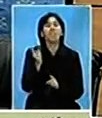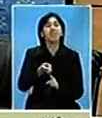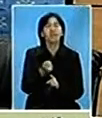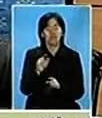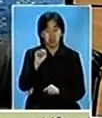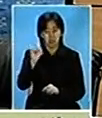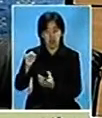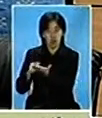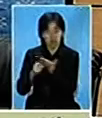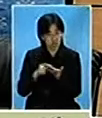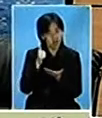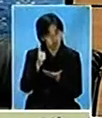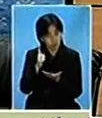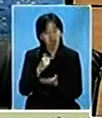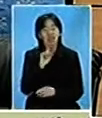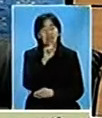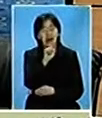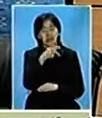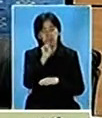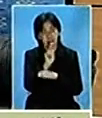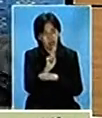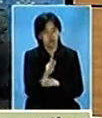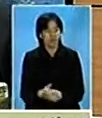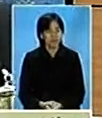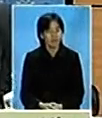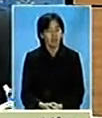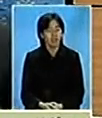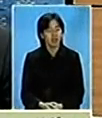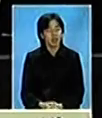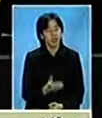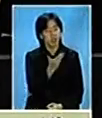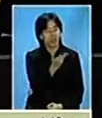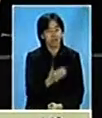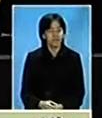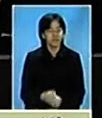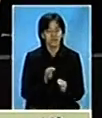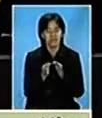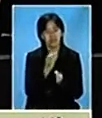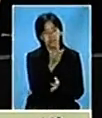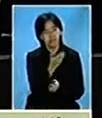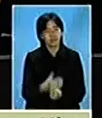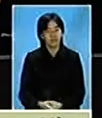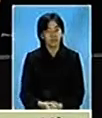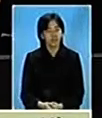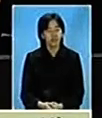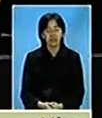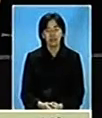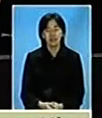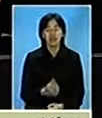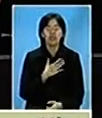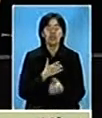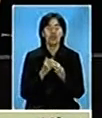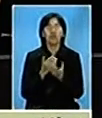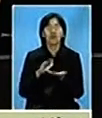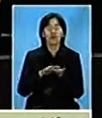เสนอมาจะดีไหม ก็เรียนหารือท่านประธานครับ เชิญกรรมธิการที่ชี้แจงครับเชิญนะ ขออนุญาตท่านประธ